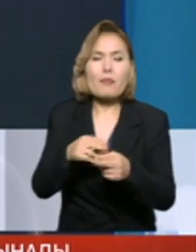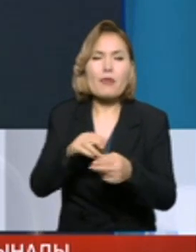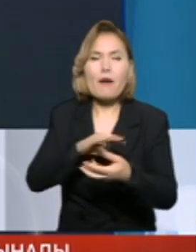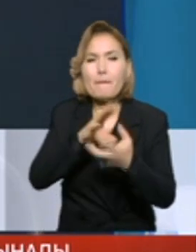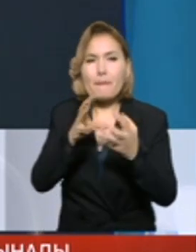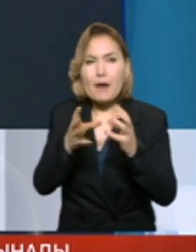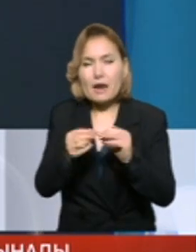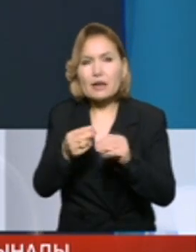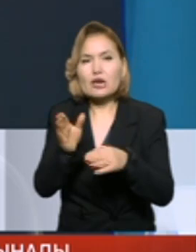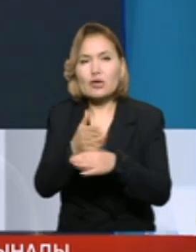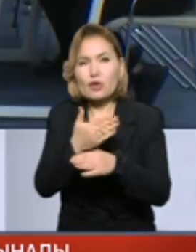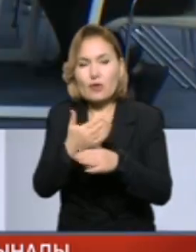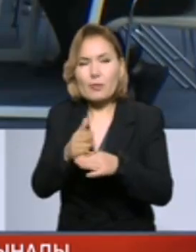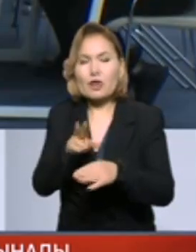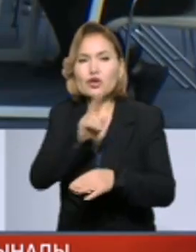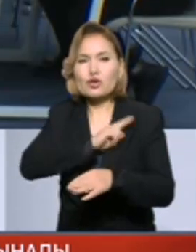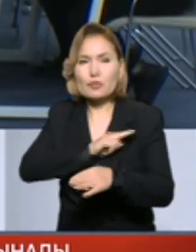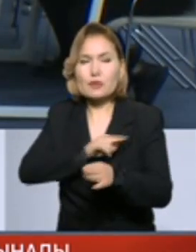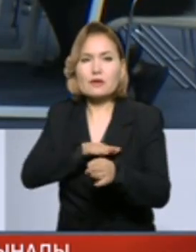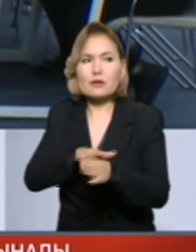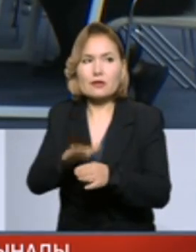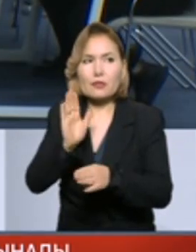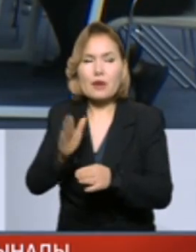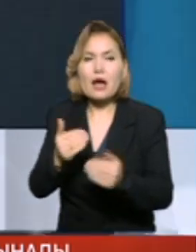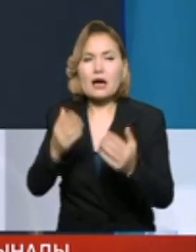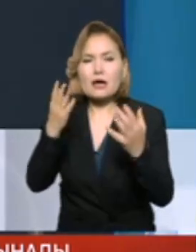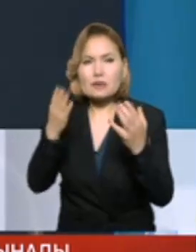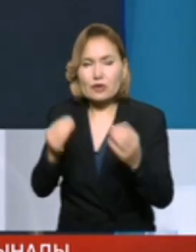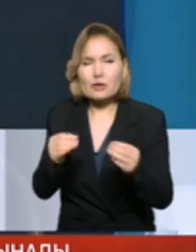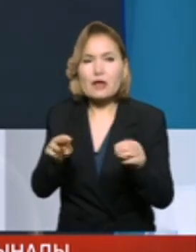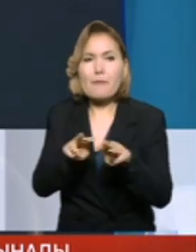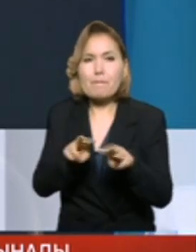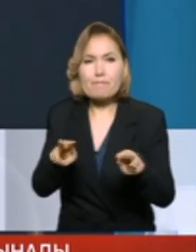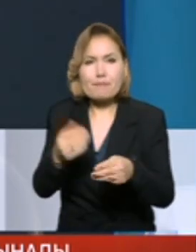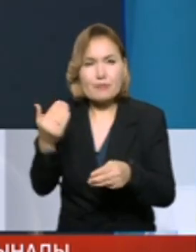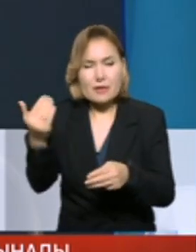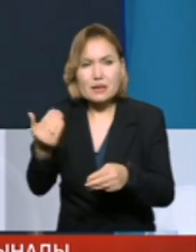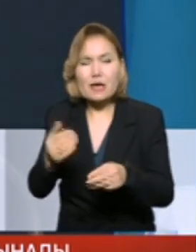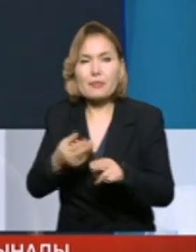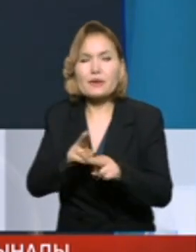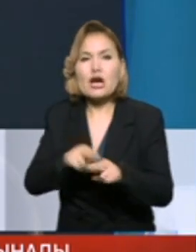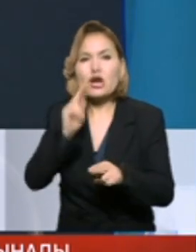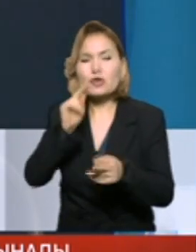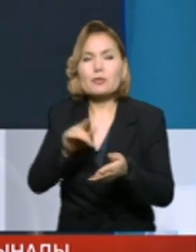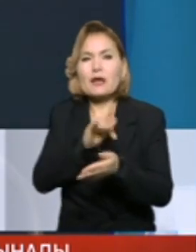барлық информацияны алып отыр. Қазіргі таңда министрлікпен, Шымкент қаласы әкімдігімен